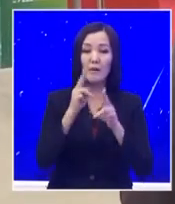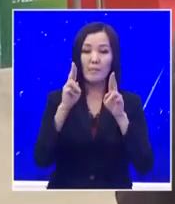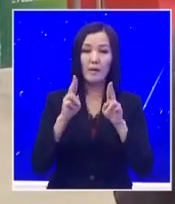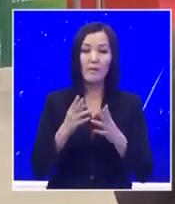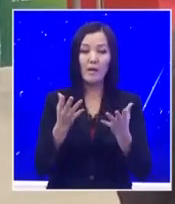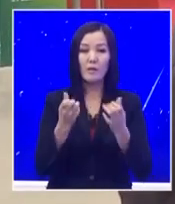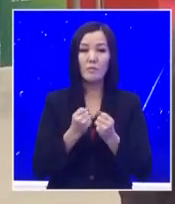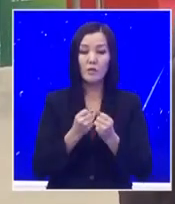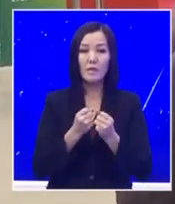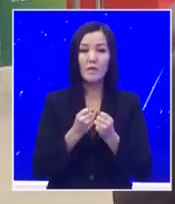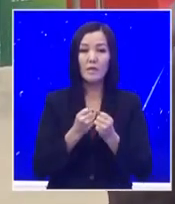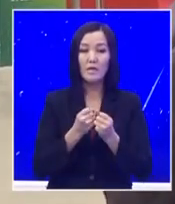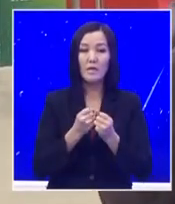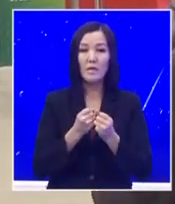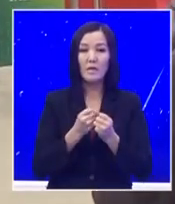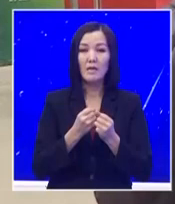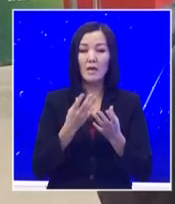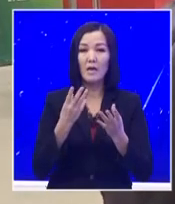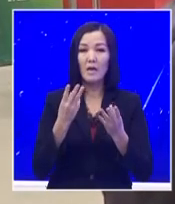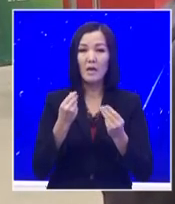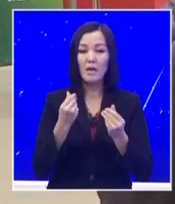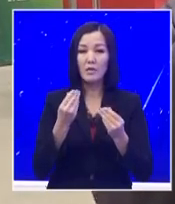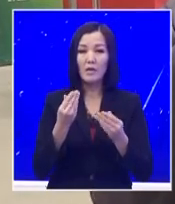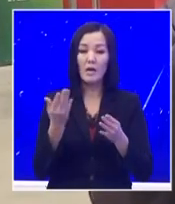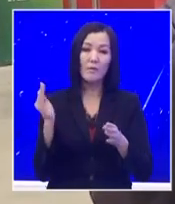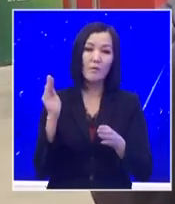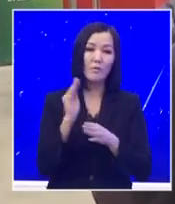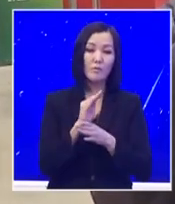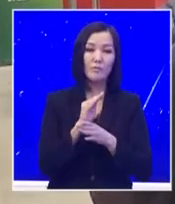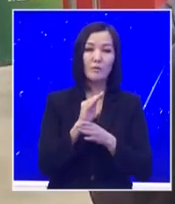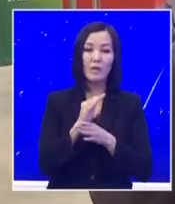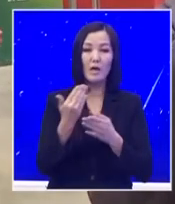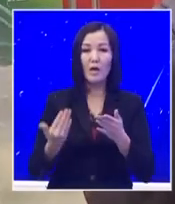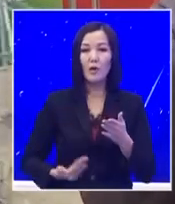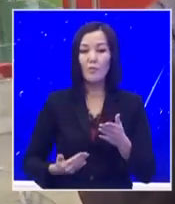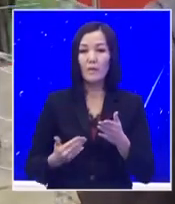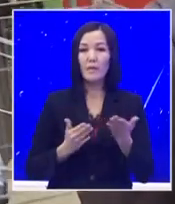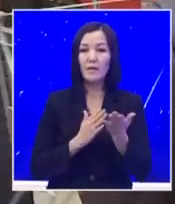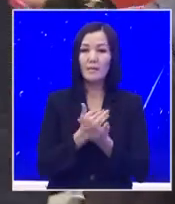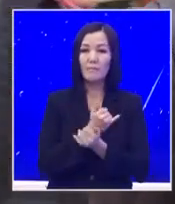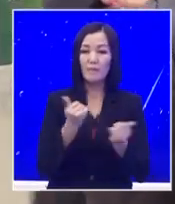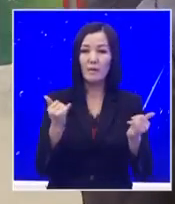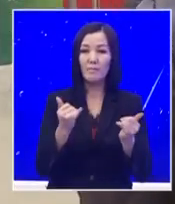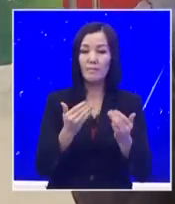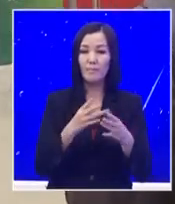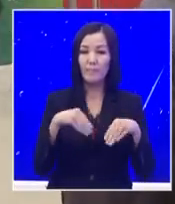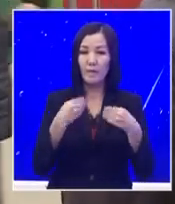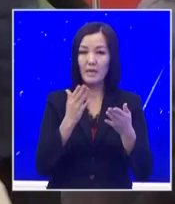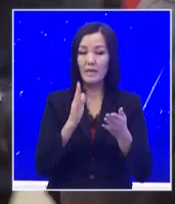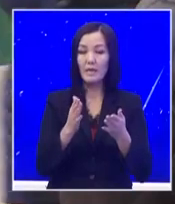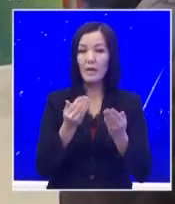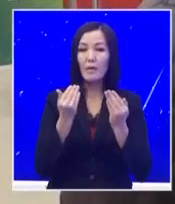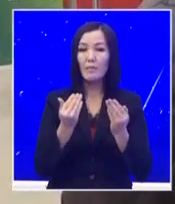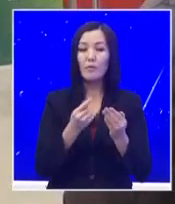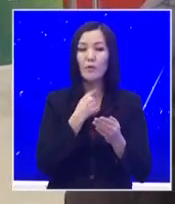алушылар ақшаға қосымша кепілденген әлеуметтік пакетпен қамтамасыз етіледі. Бүгін осы аясында